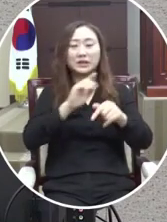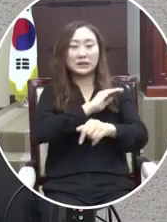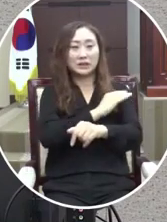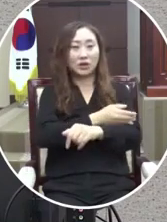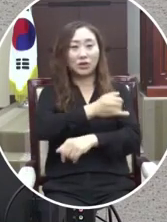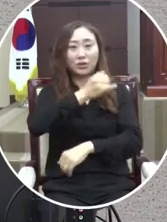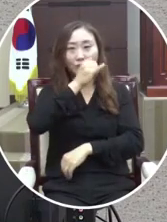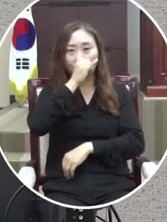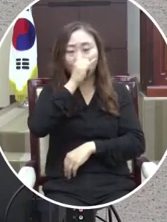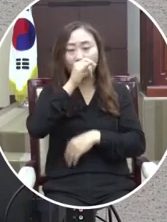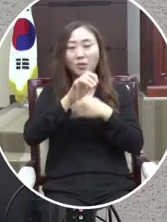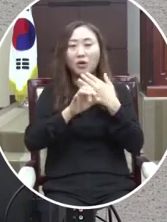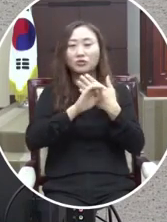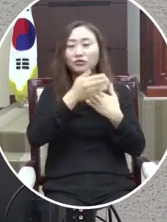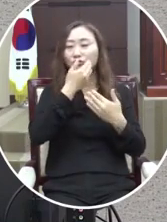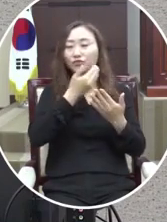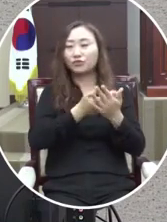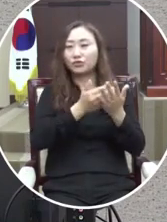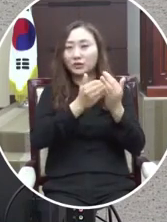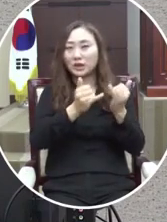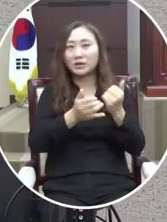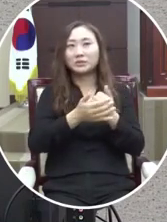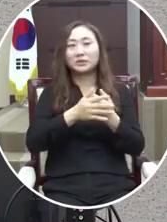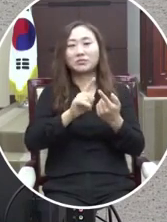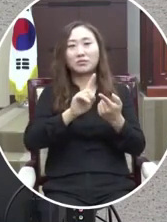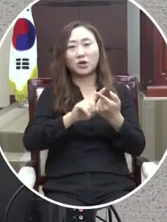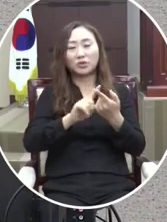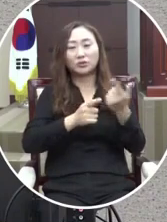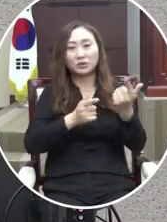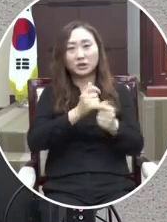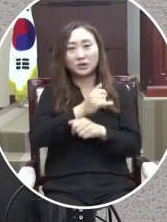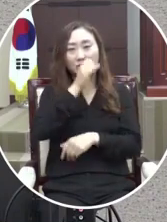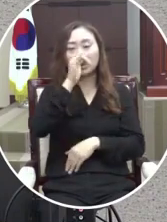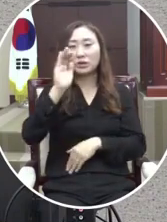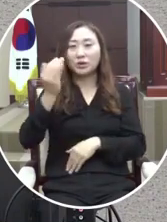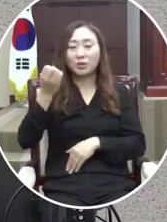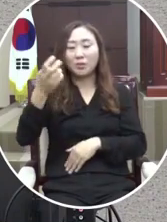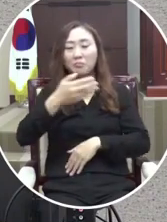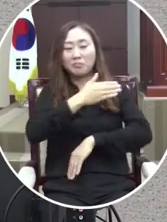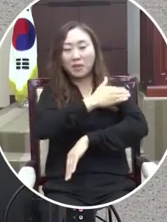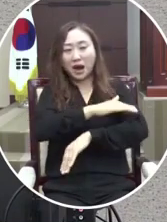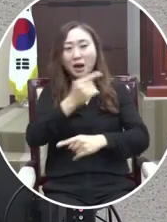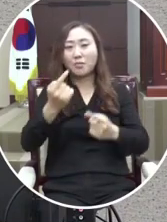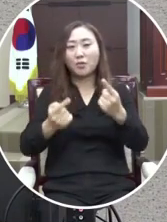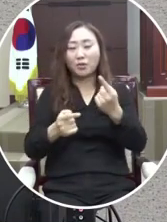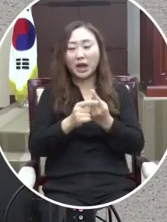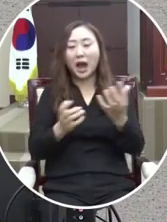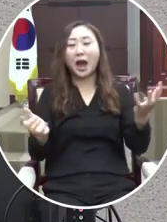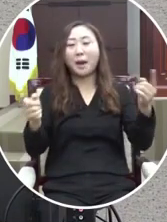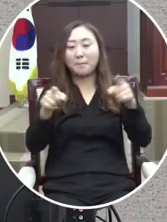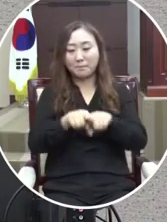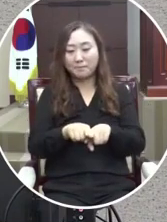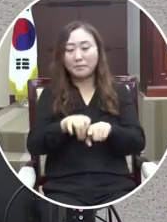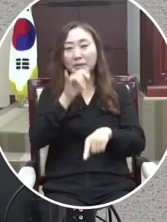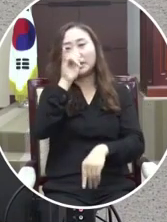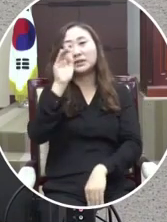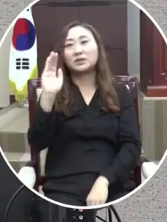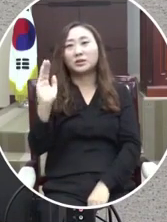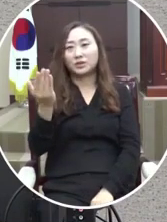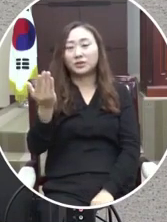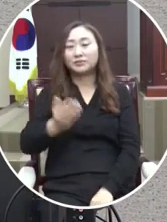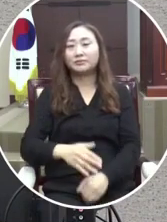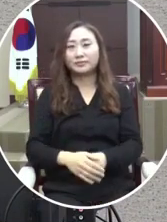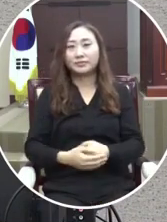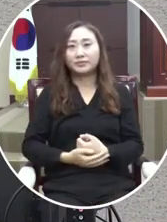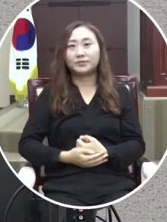있고 자질 있는 인재 중심의 초빙이 필요하고 배척보다는 수용과 융합의 태도를 갖는